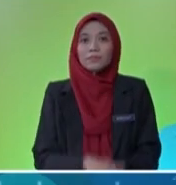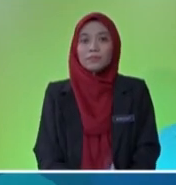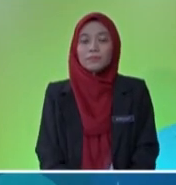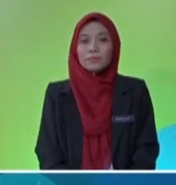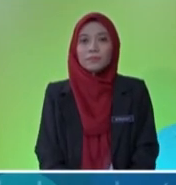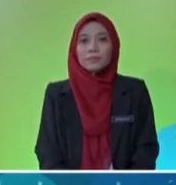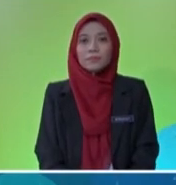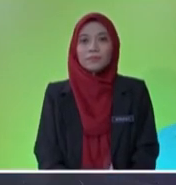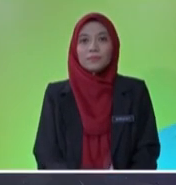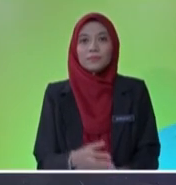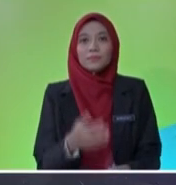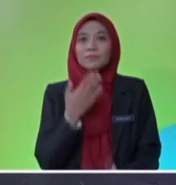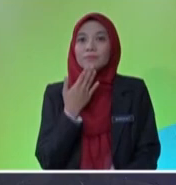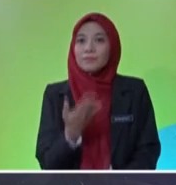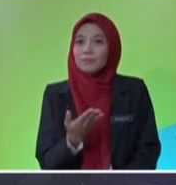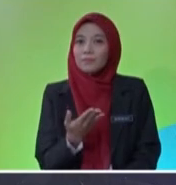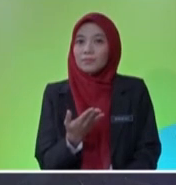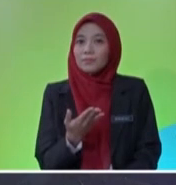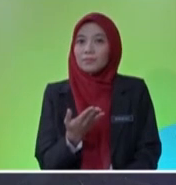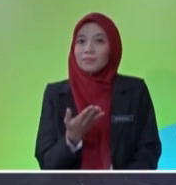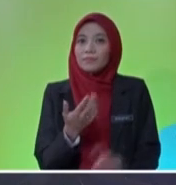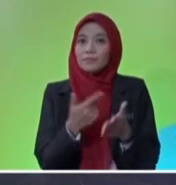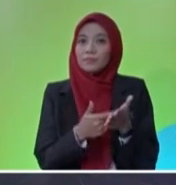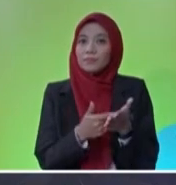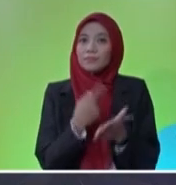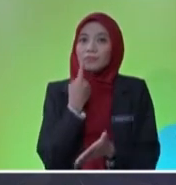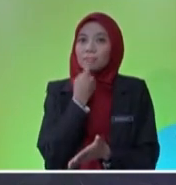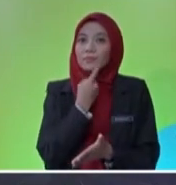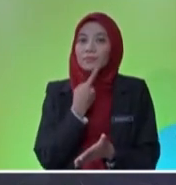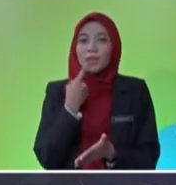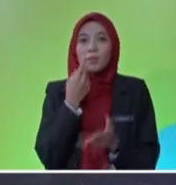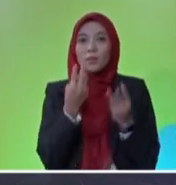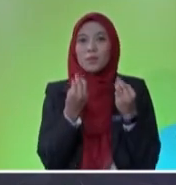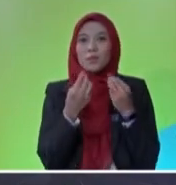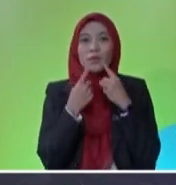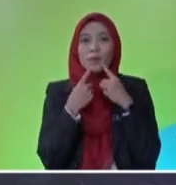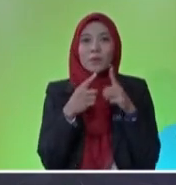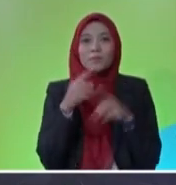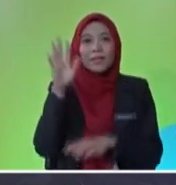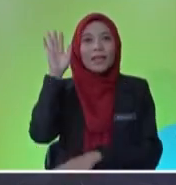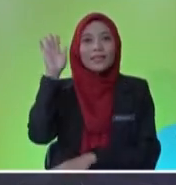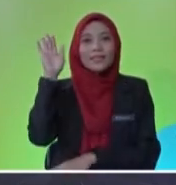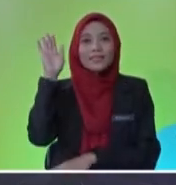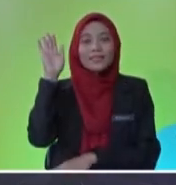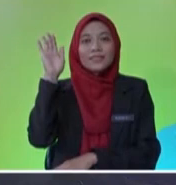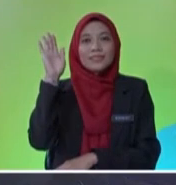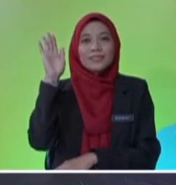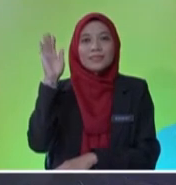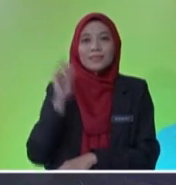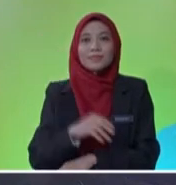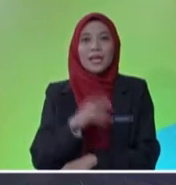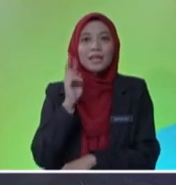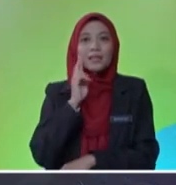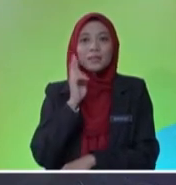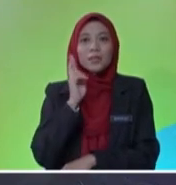pailah Terima kasih May ya seterusnya Siapa yang nak coba tadi katanya ah sini kain